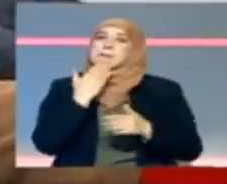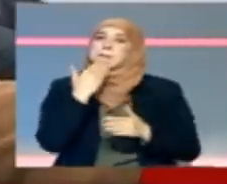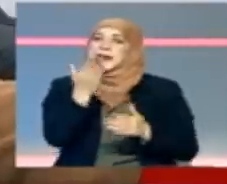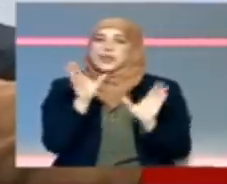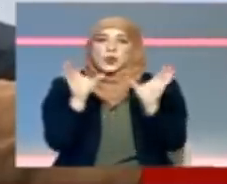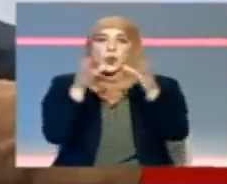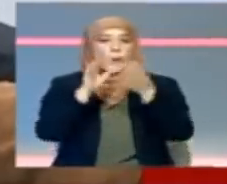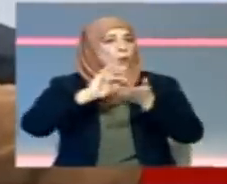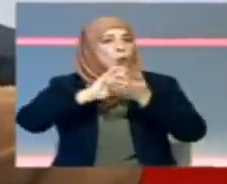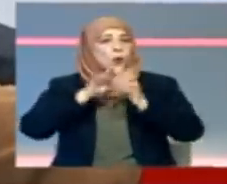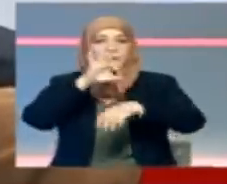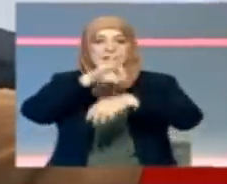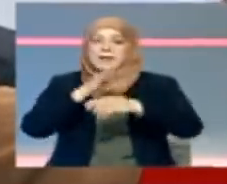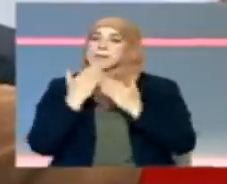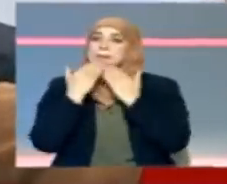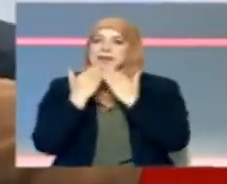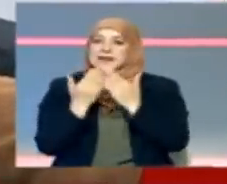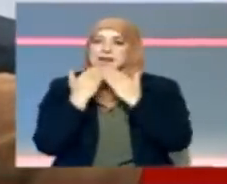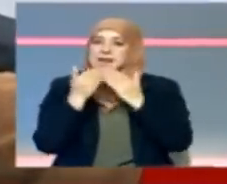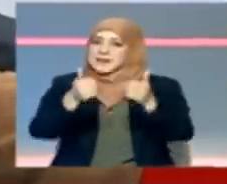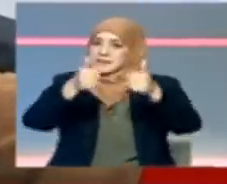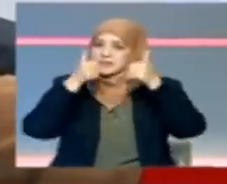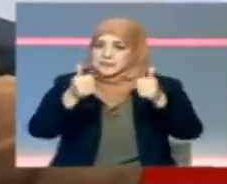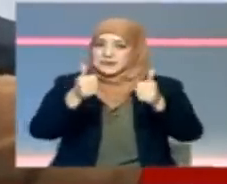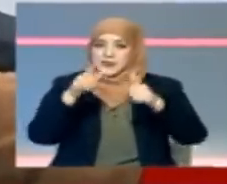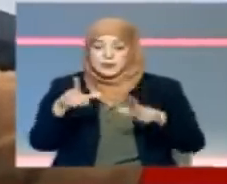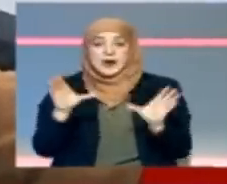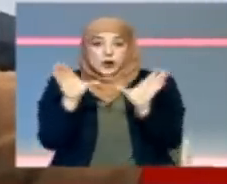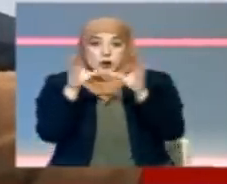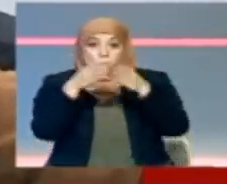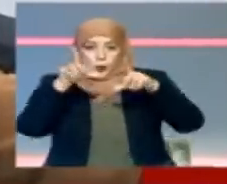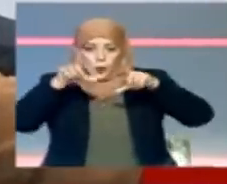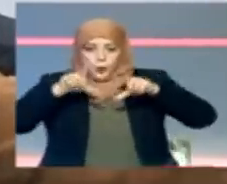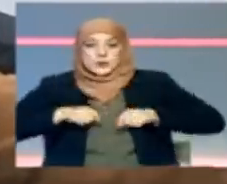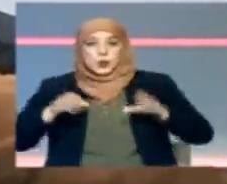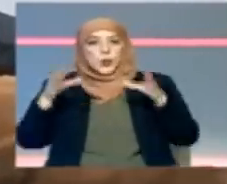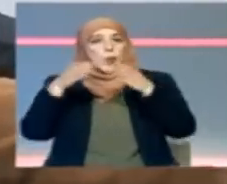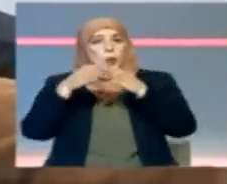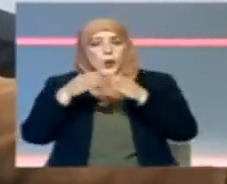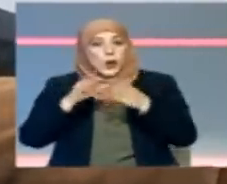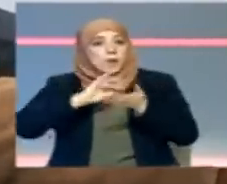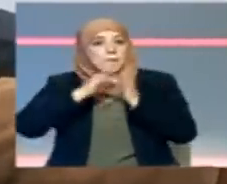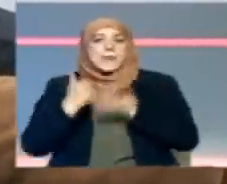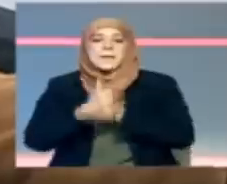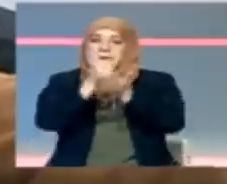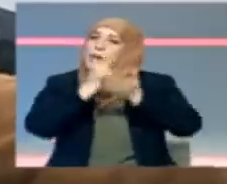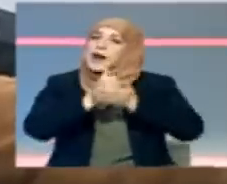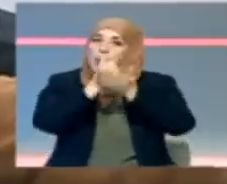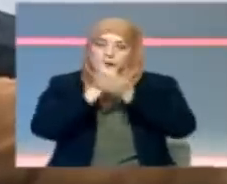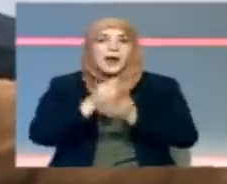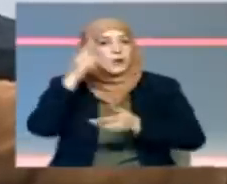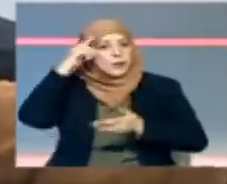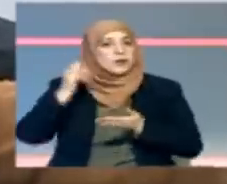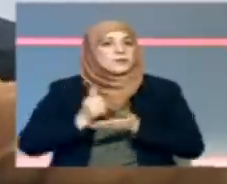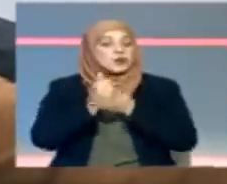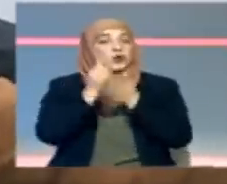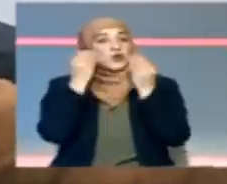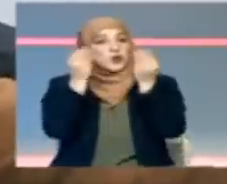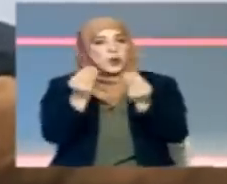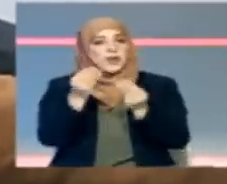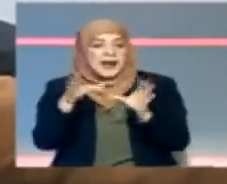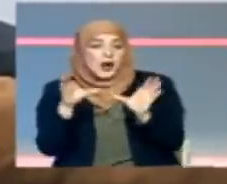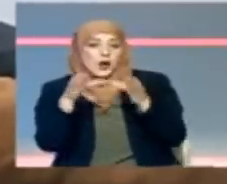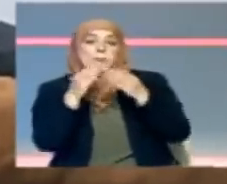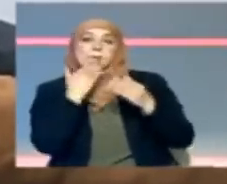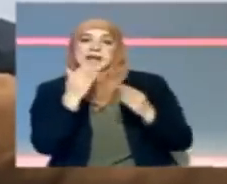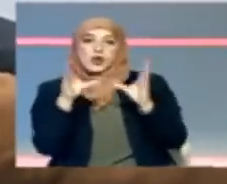نحييهم وحبيت نلتزم أمامهم بأن الحكومة هذه ستعمل كل ما في وسعها على تقدير هذه النخبة